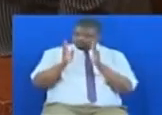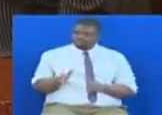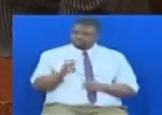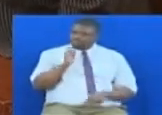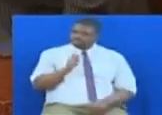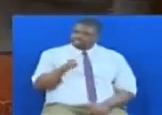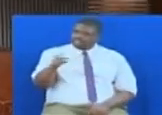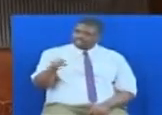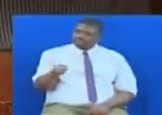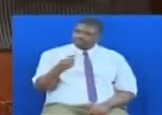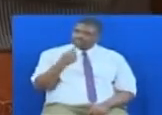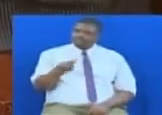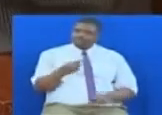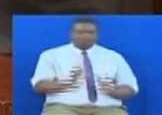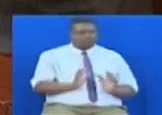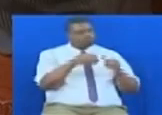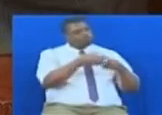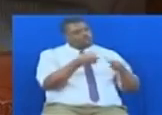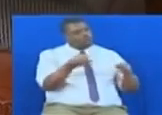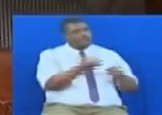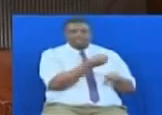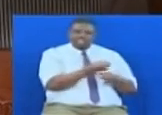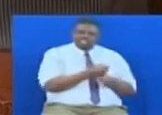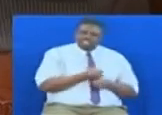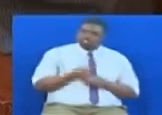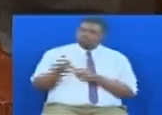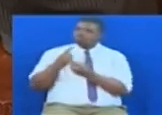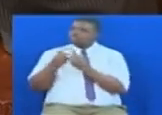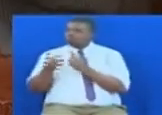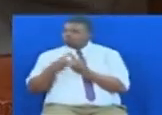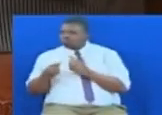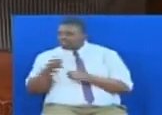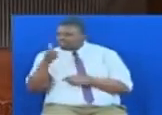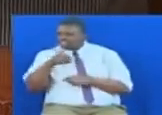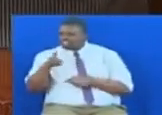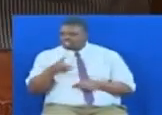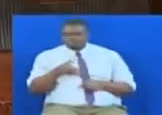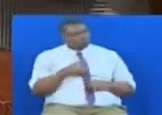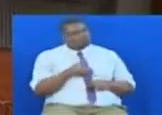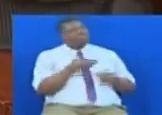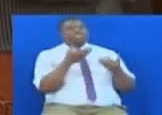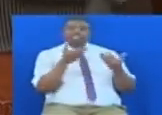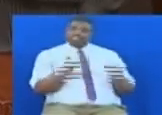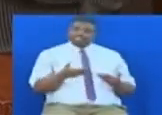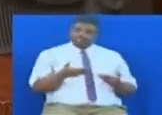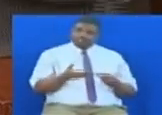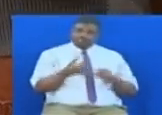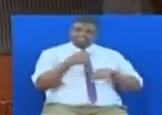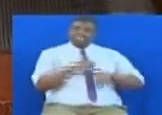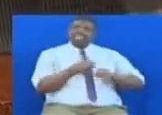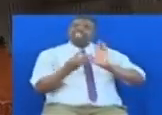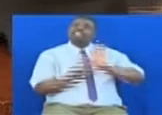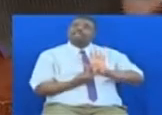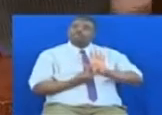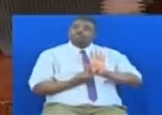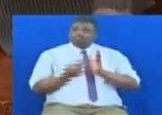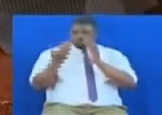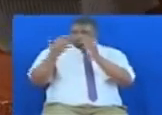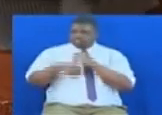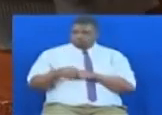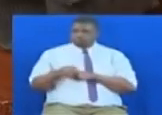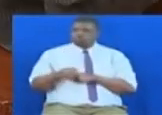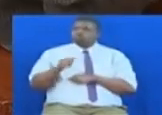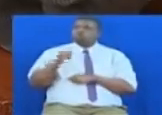hao wanasema kwamba hata mikutano hatutafanya, tutakuwa tunazungumza kwa video call kwa ajili ya kujikinga na corona. Saa 7 ya usiku mwenyekiti alikuwa anaenda wapi na corona bado